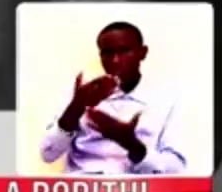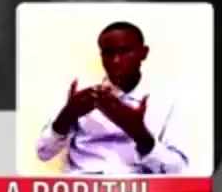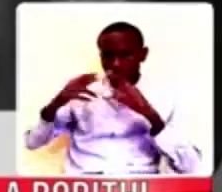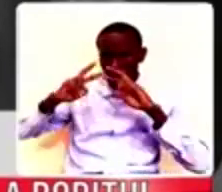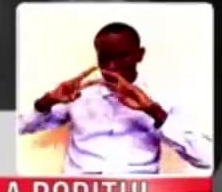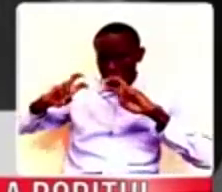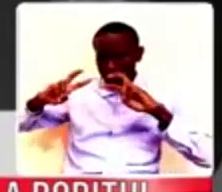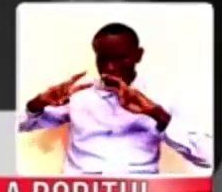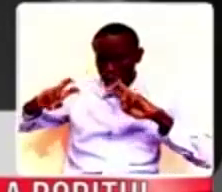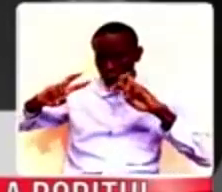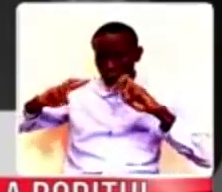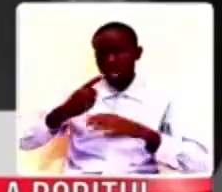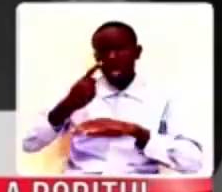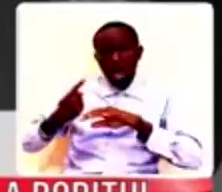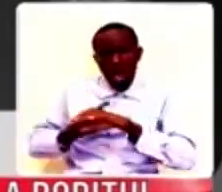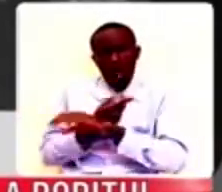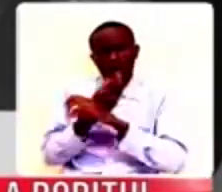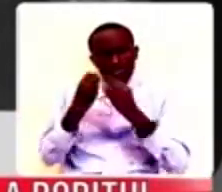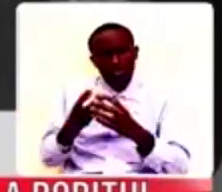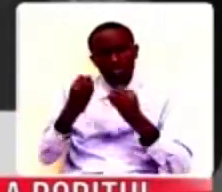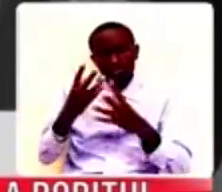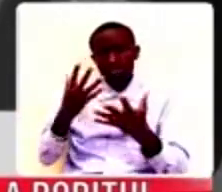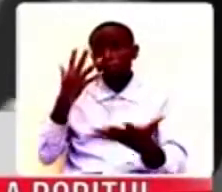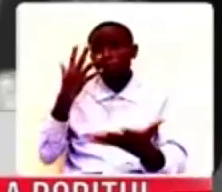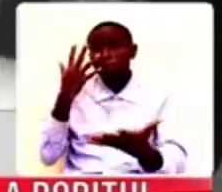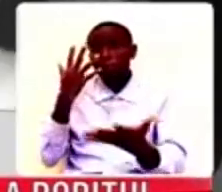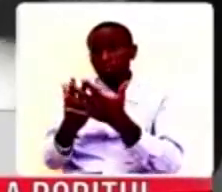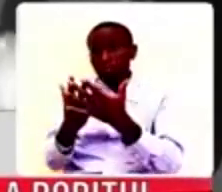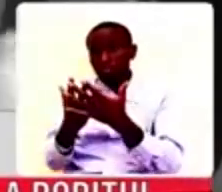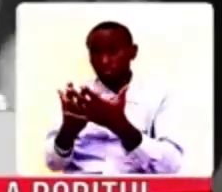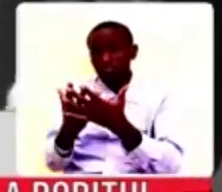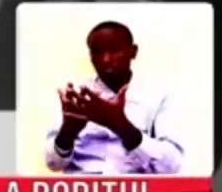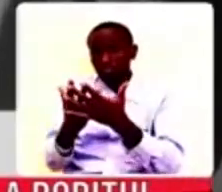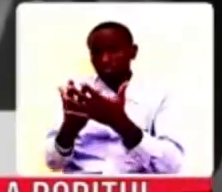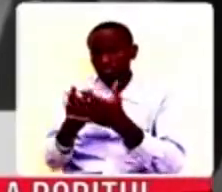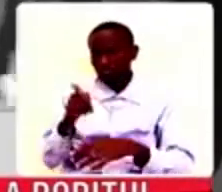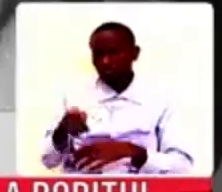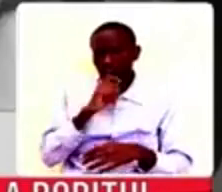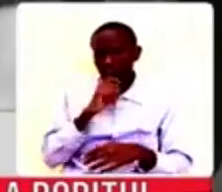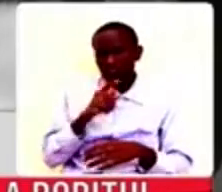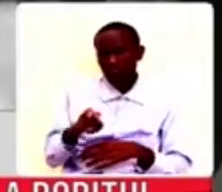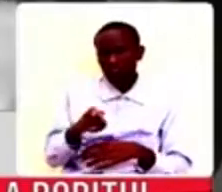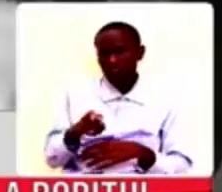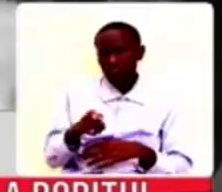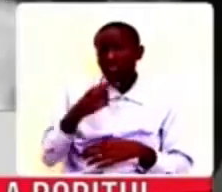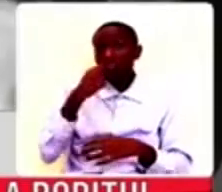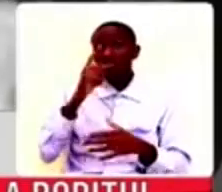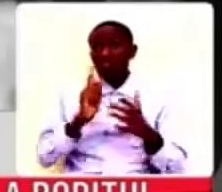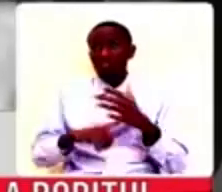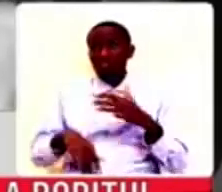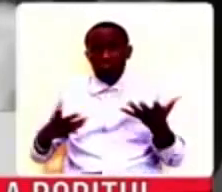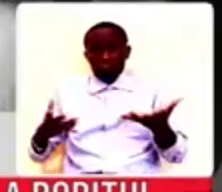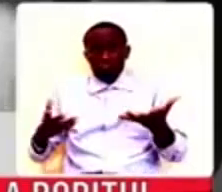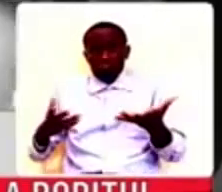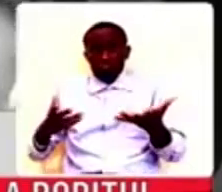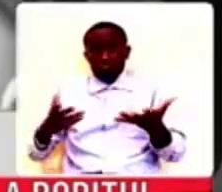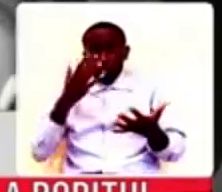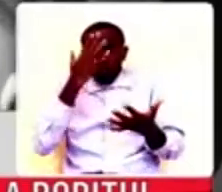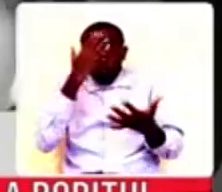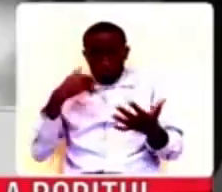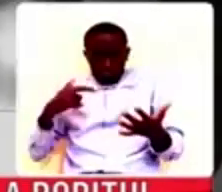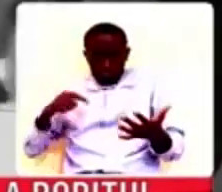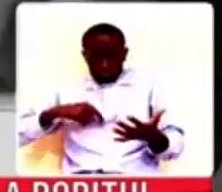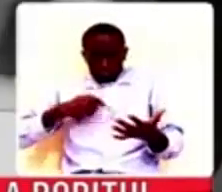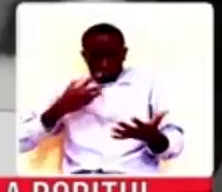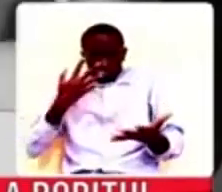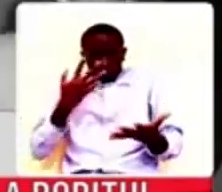kwa madha maigi Guku age ikiyogono ajimi Wanjigi Nyone kete ugukuruwa agitetera na kugate kire kira atuma